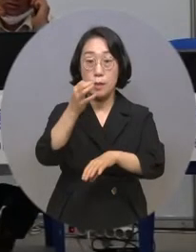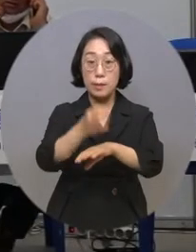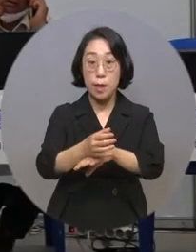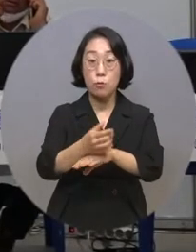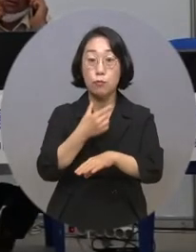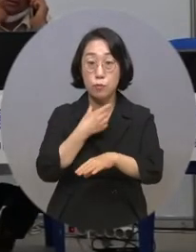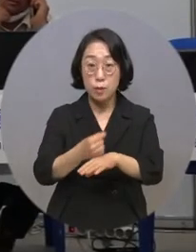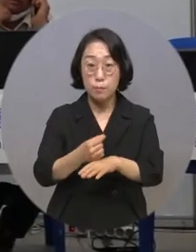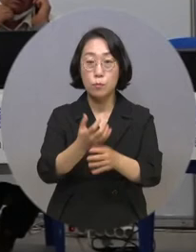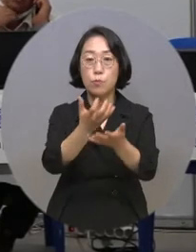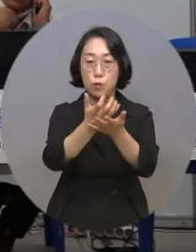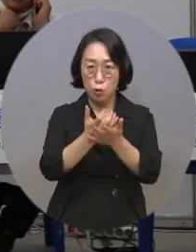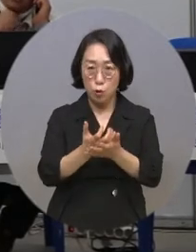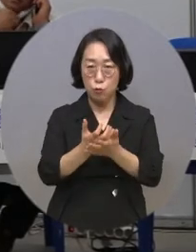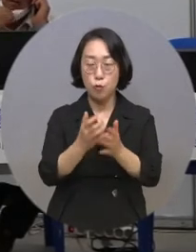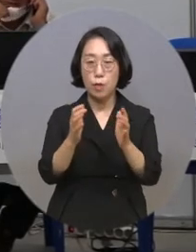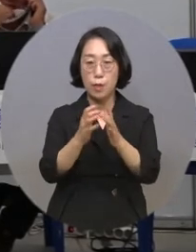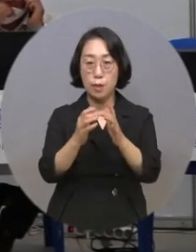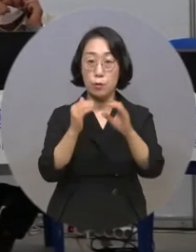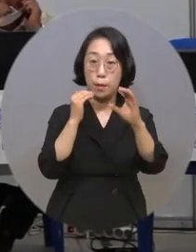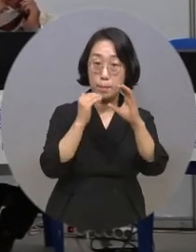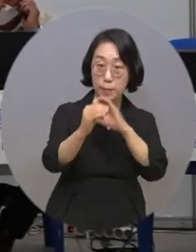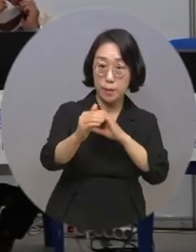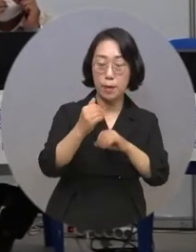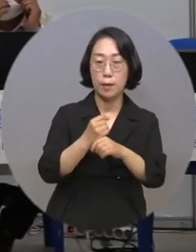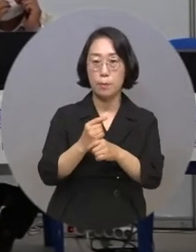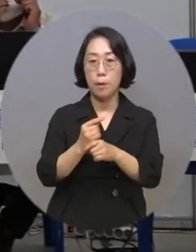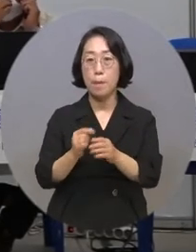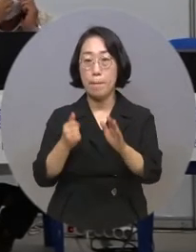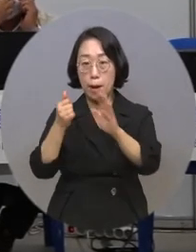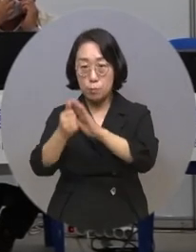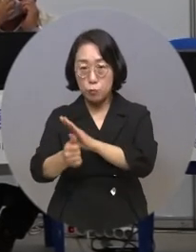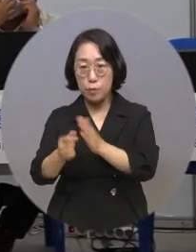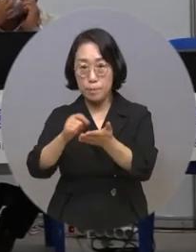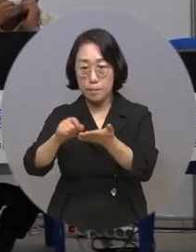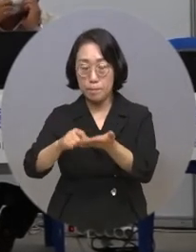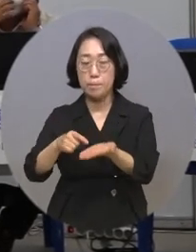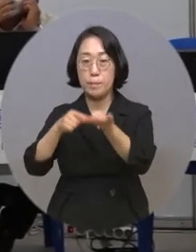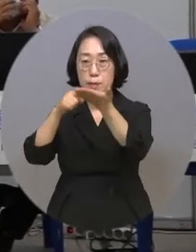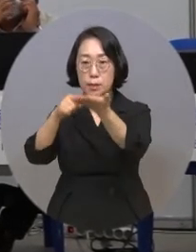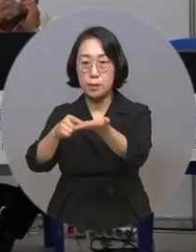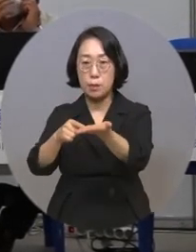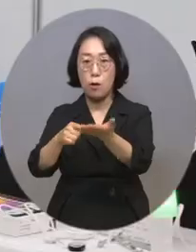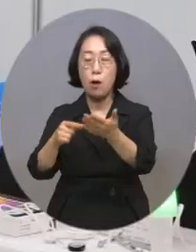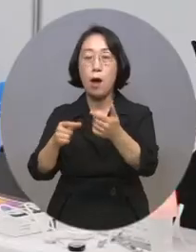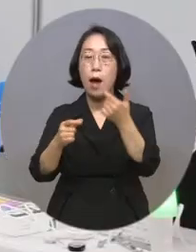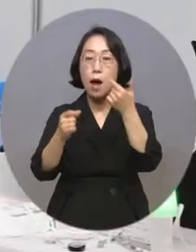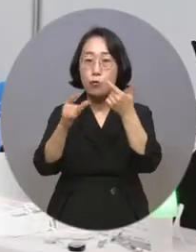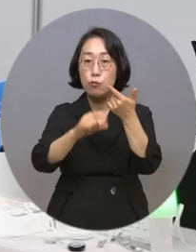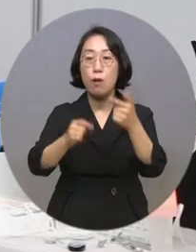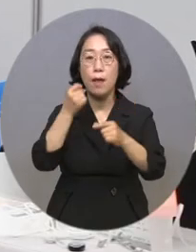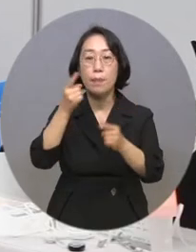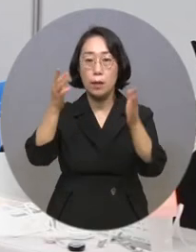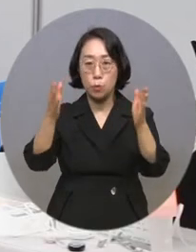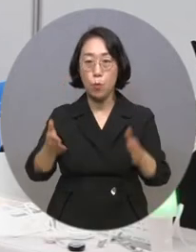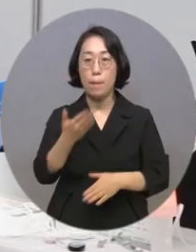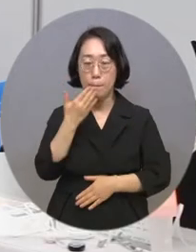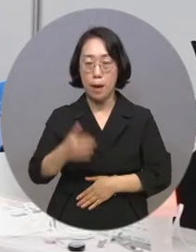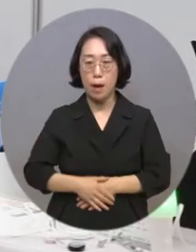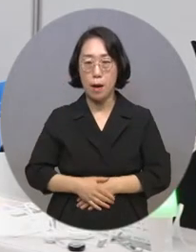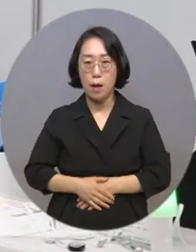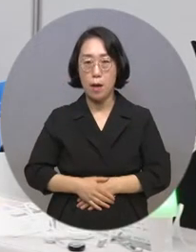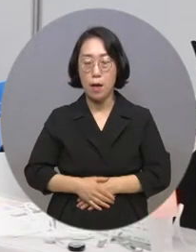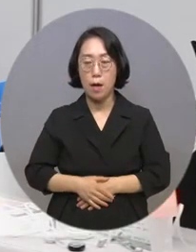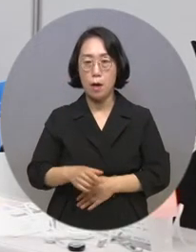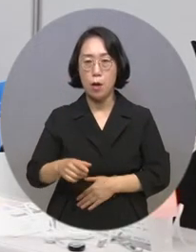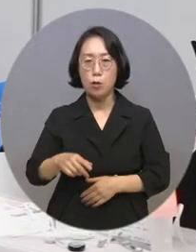구비 서류를 갖춰 온라인 신청 누리집이나 방문 접수를 통해 이번 달까지 신청하면 됩니다. 장애인의 디지털 정보 격차